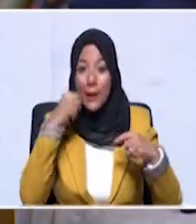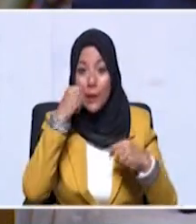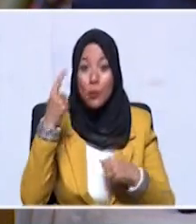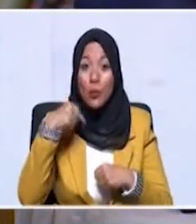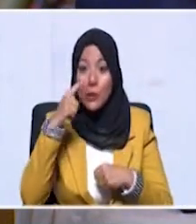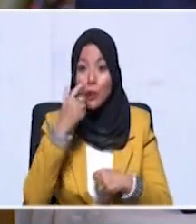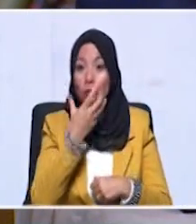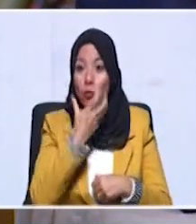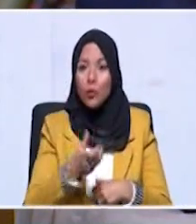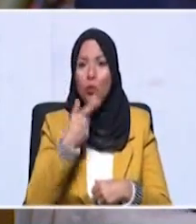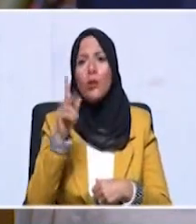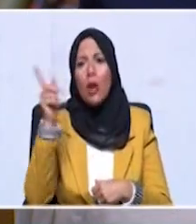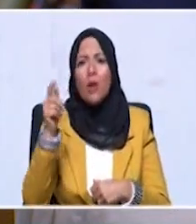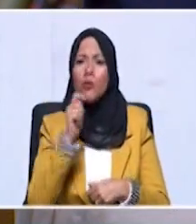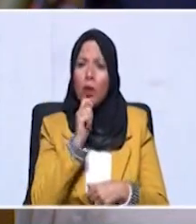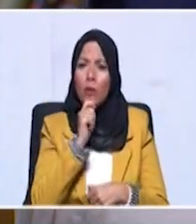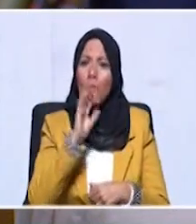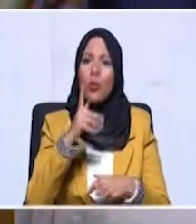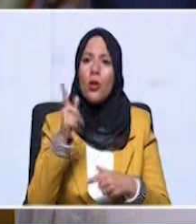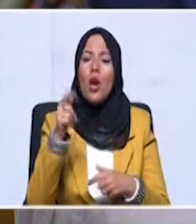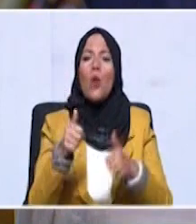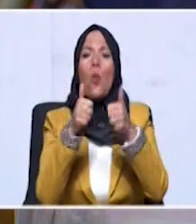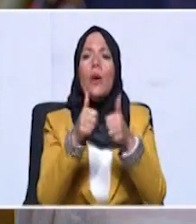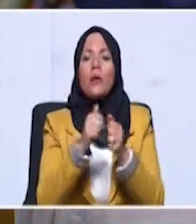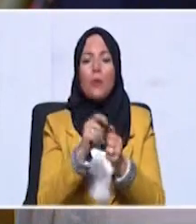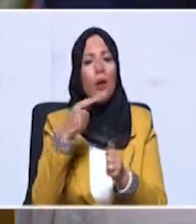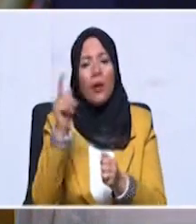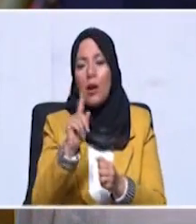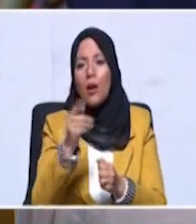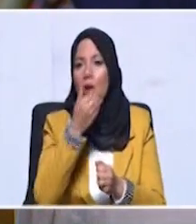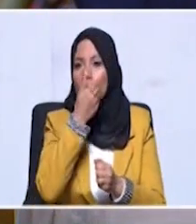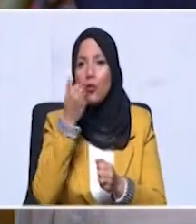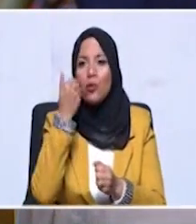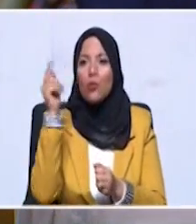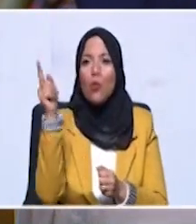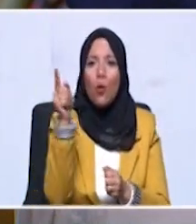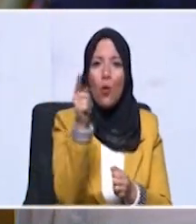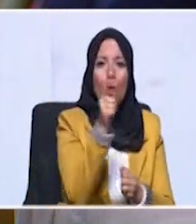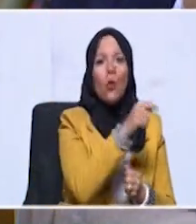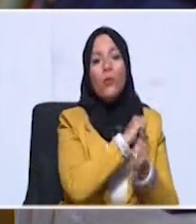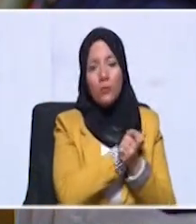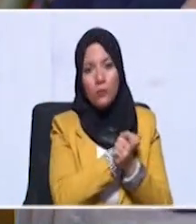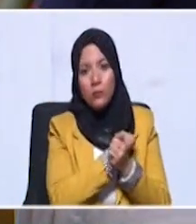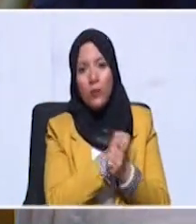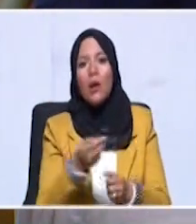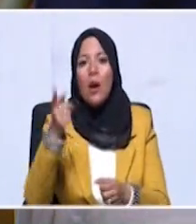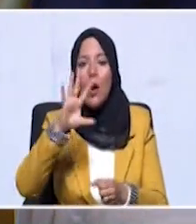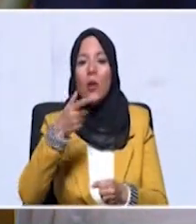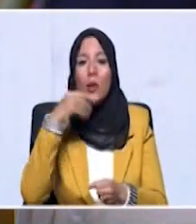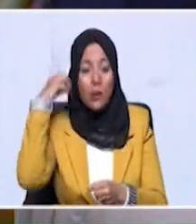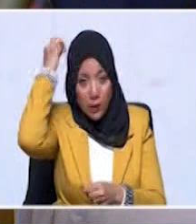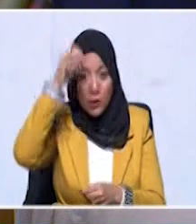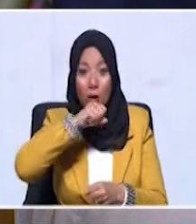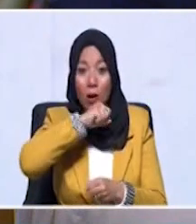وبعضهم ضعفوه فاللي ضعفوه قال لك لا غير صحيح انت صمت طول شهر شعبان ام والدليل على كده ان كان سيدنا النبي